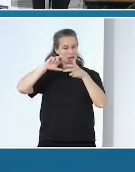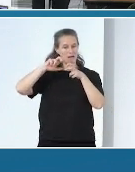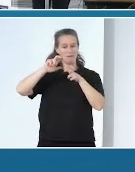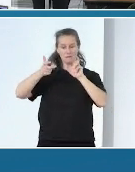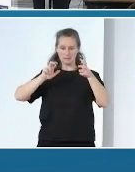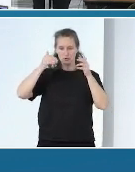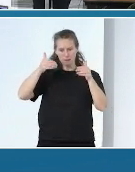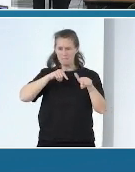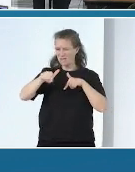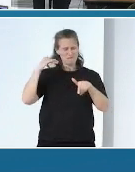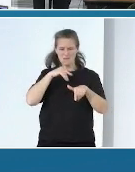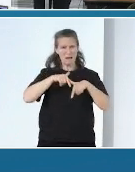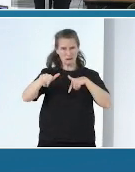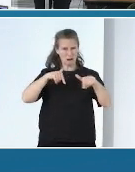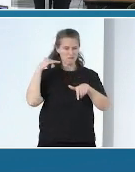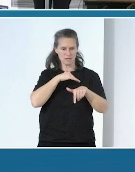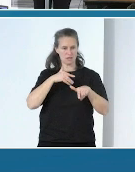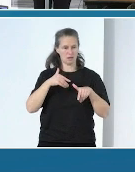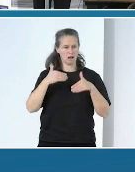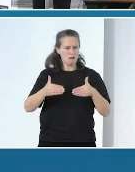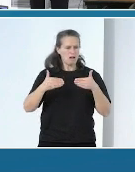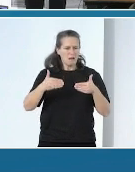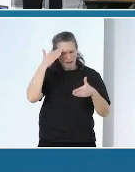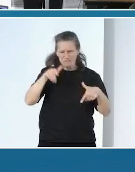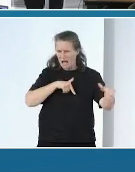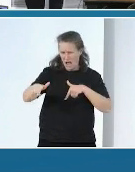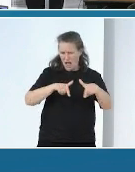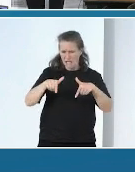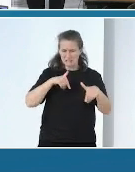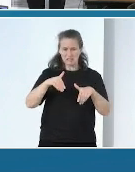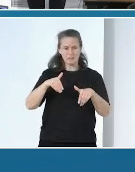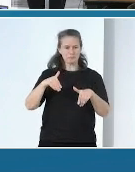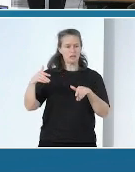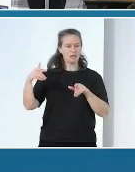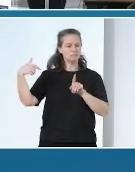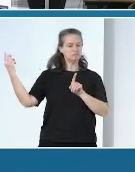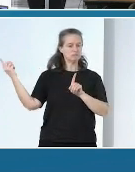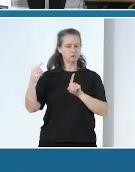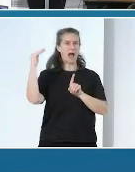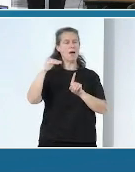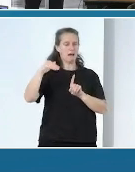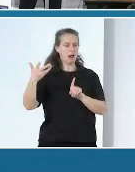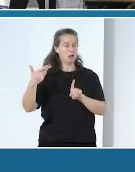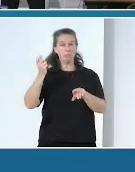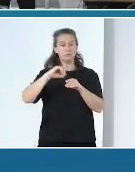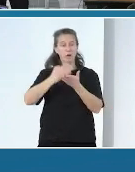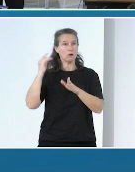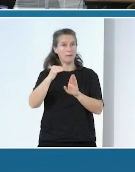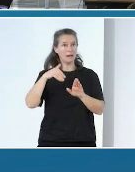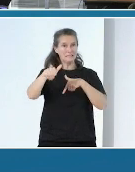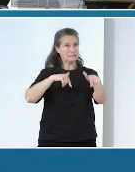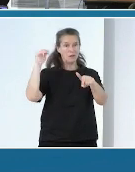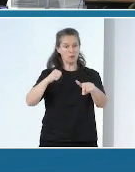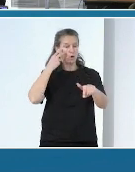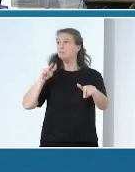même si on marche très vite, si vous marchez très vite et puis que quelqu'un vous appelle, tout d'un coup, vous continuez à